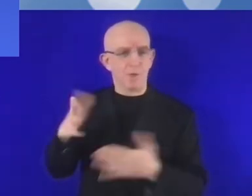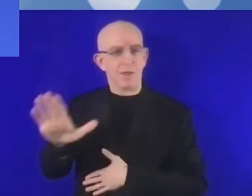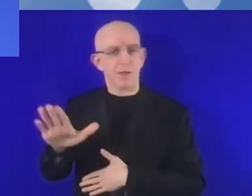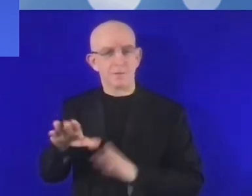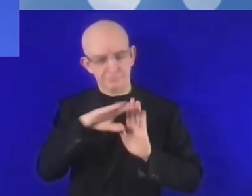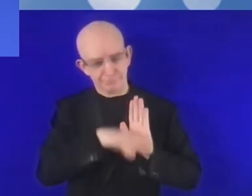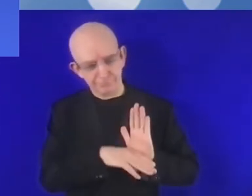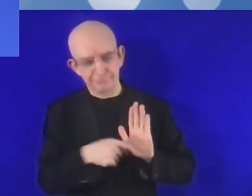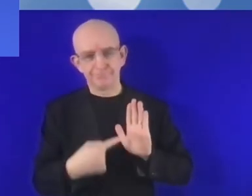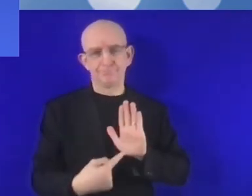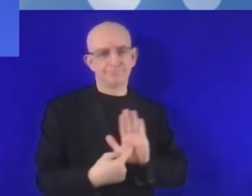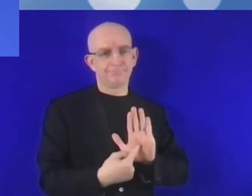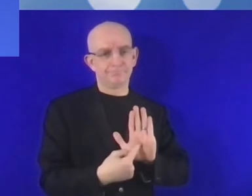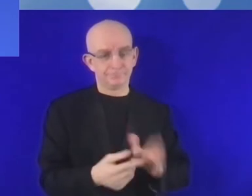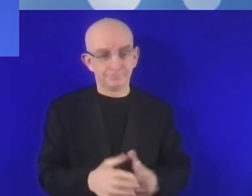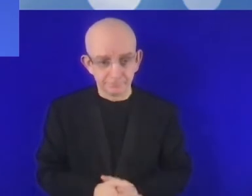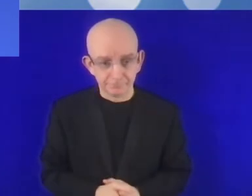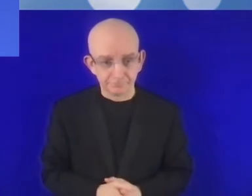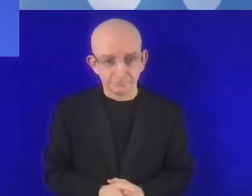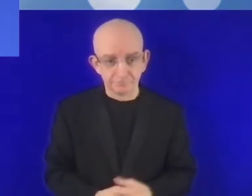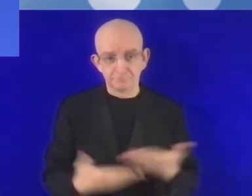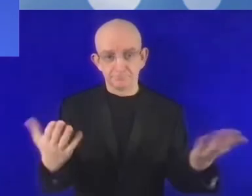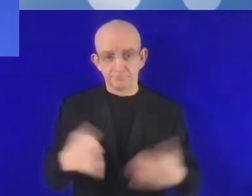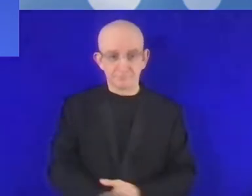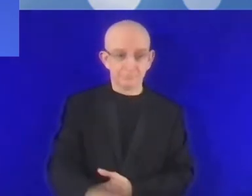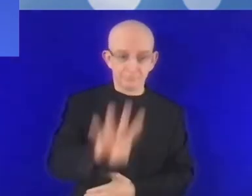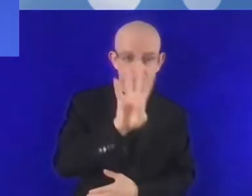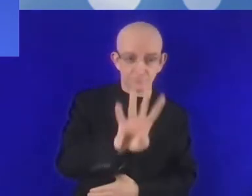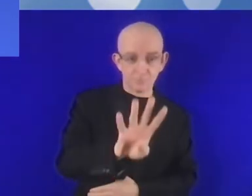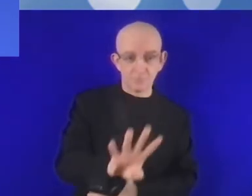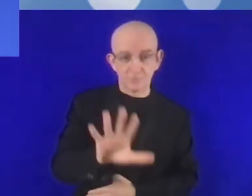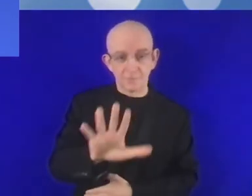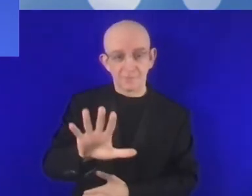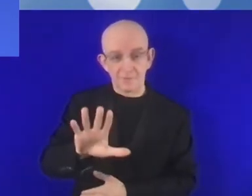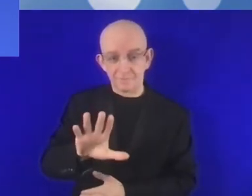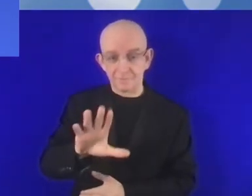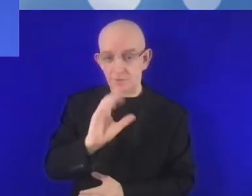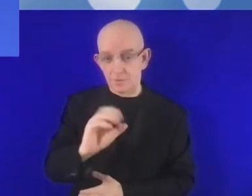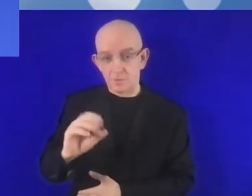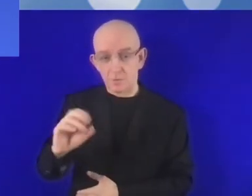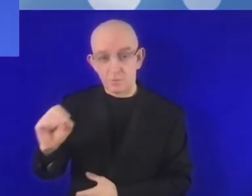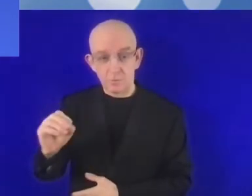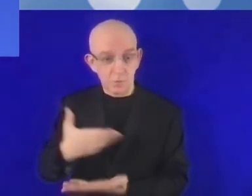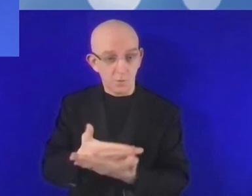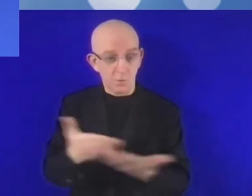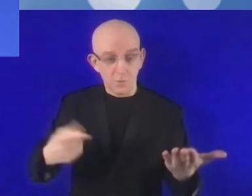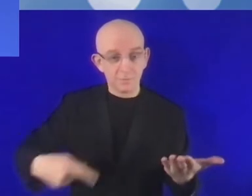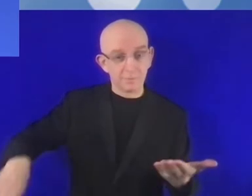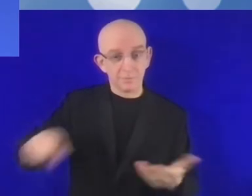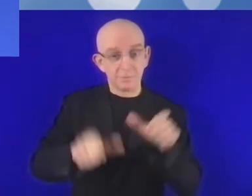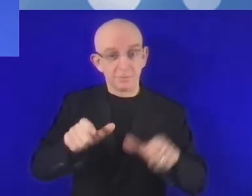المؤتمر كما لوحظ اليوم، من كل القارات ومن عشرات الدول من شتى